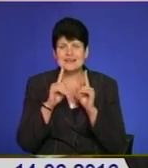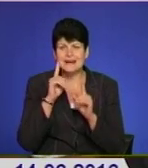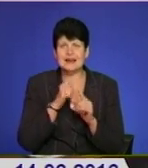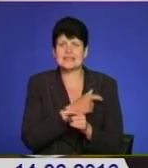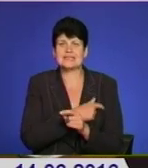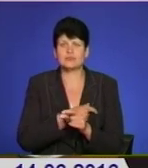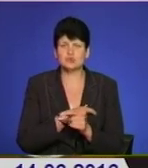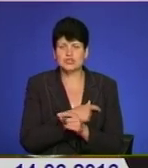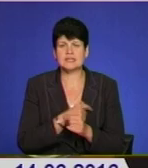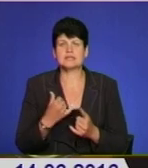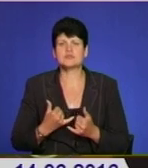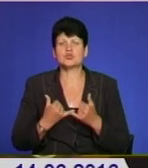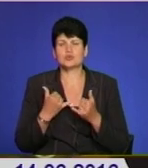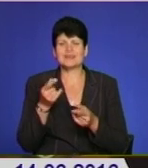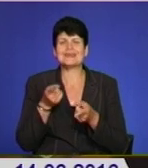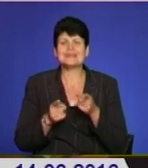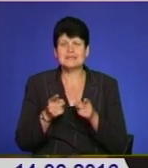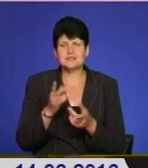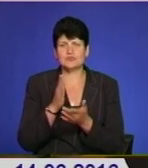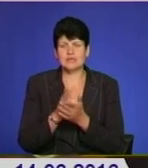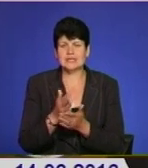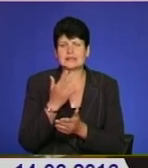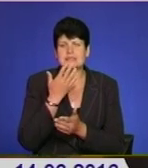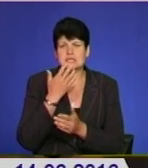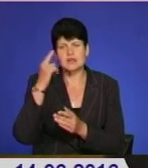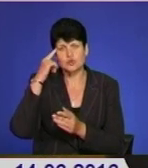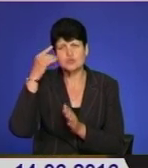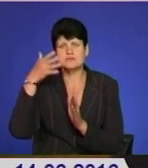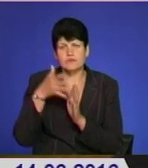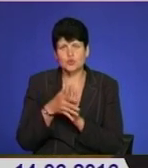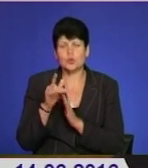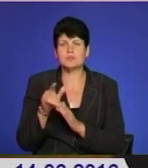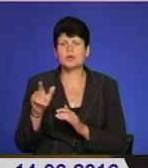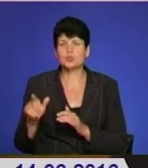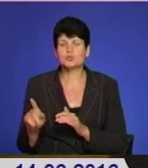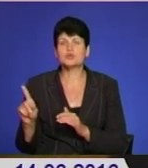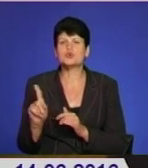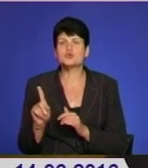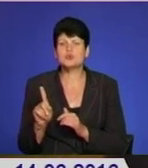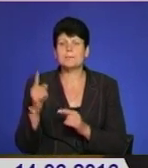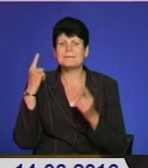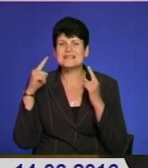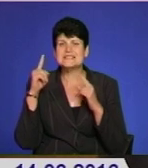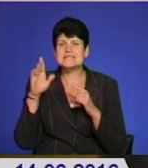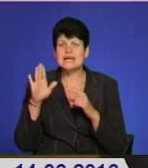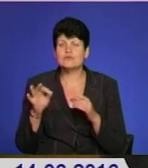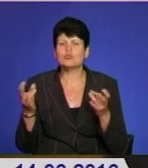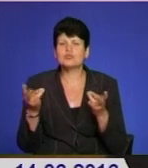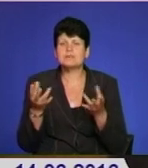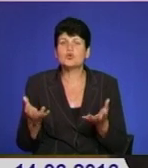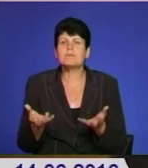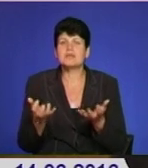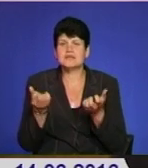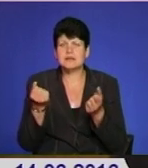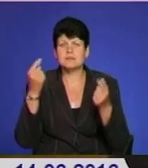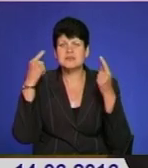нашим шановним, які дійсно є національно свідомі люди, що мистецтво потрібно підтримувати. Мистецтво